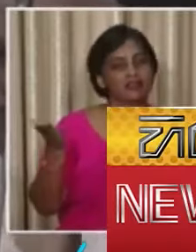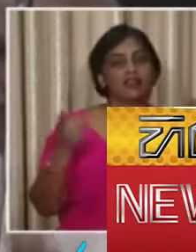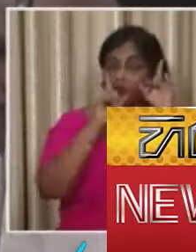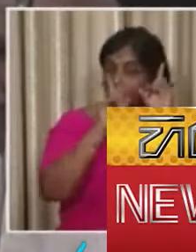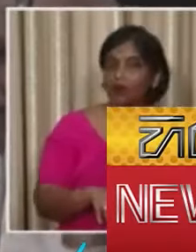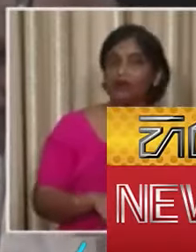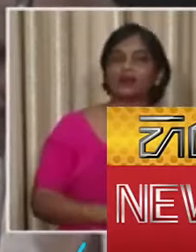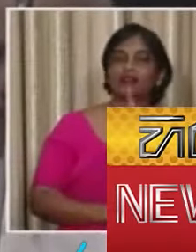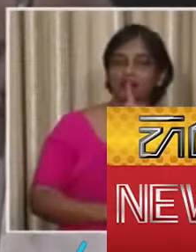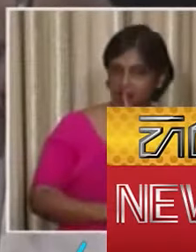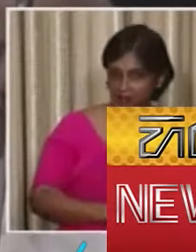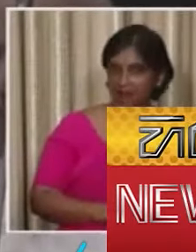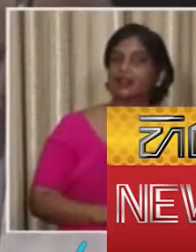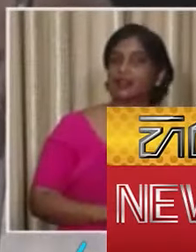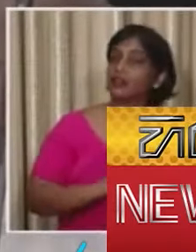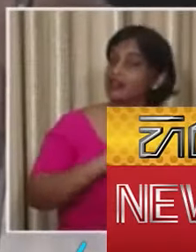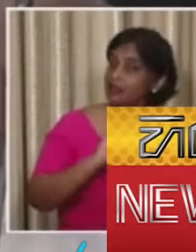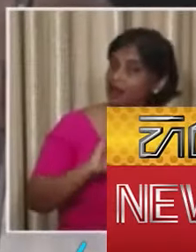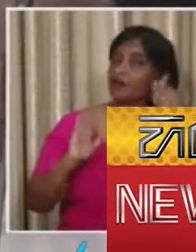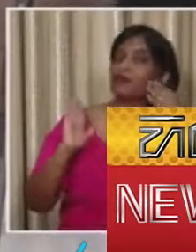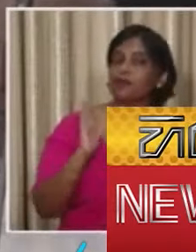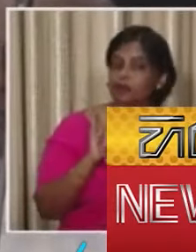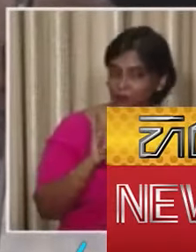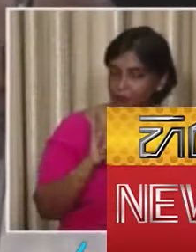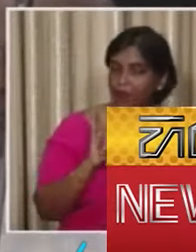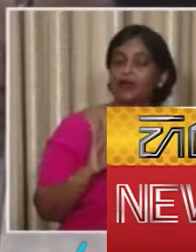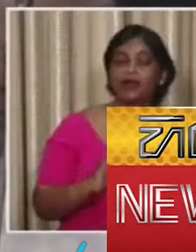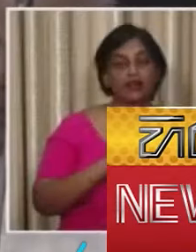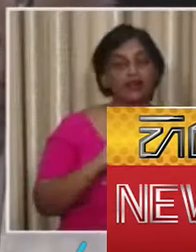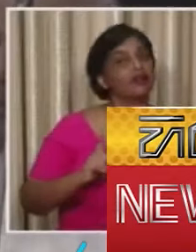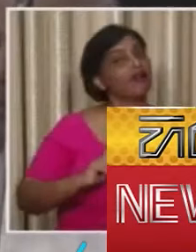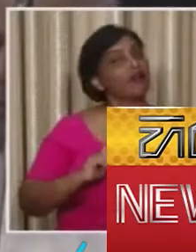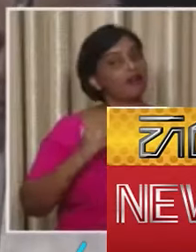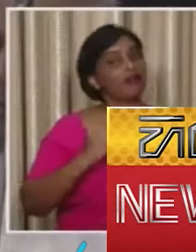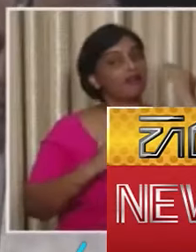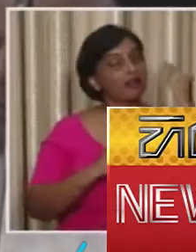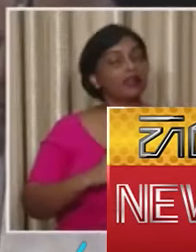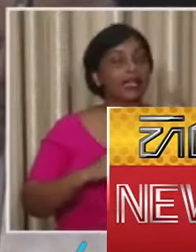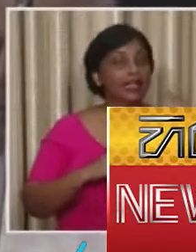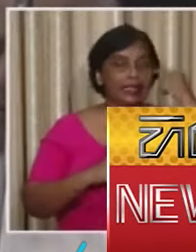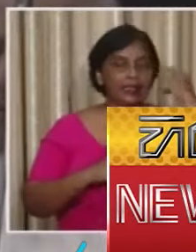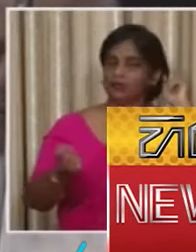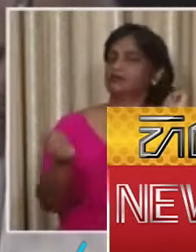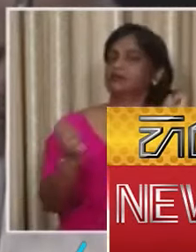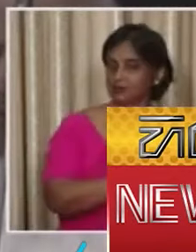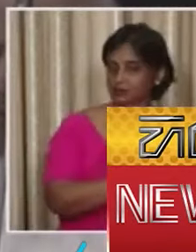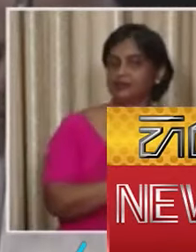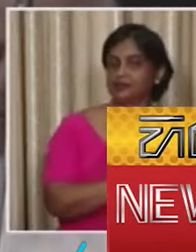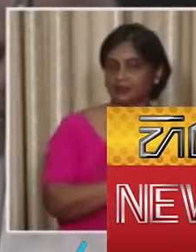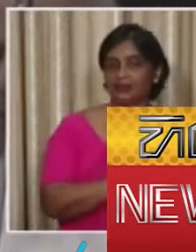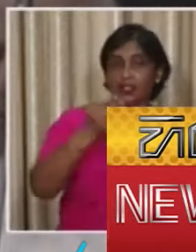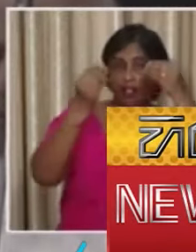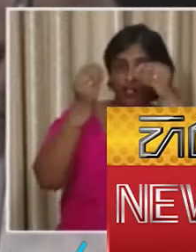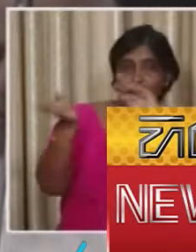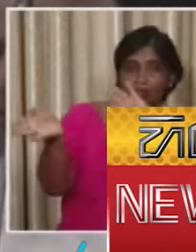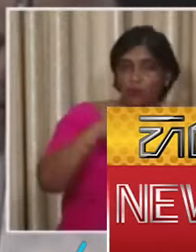ඒ අයටත් කියන්නේ රට වෙනුවෙන්, රටේ අනාගතය වෙනුවෙන් ඒ සිතුවිලි වෙනස් කරගන්න කියලා. වැටෙන